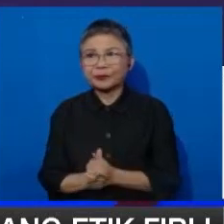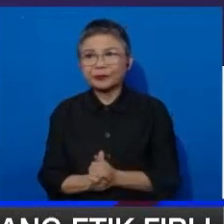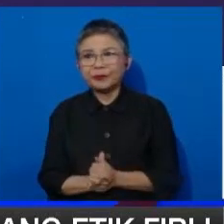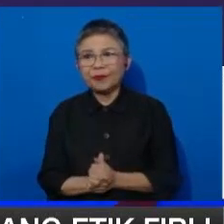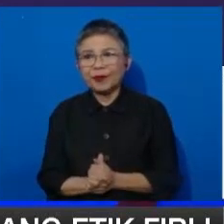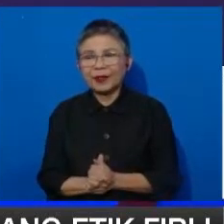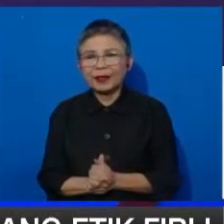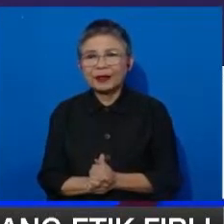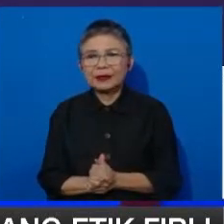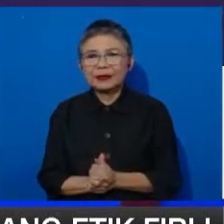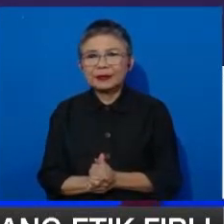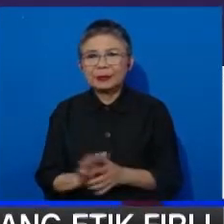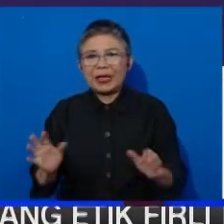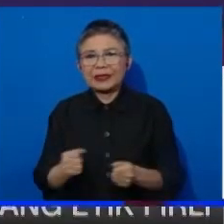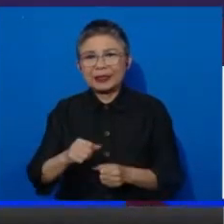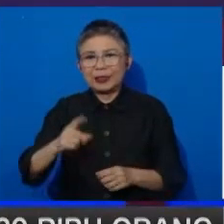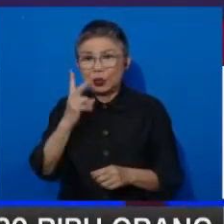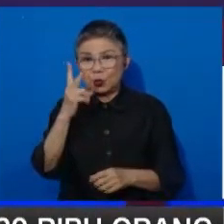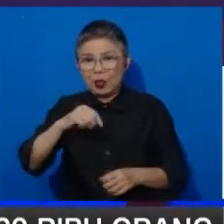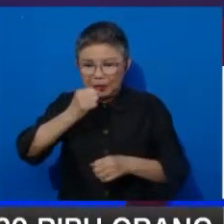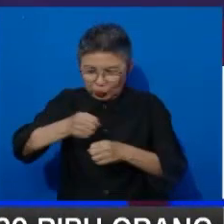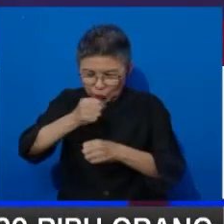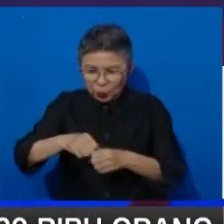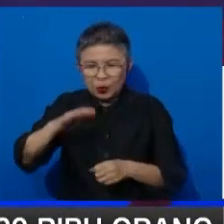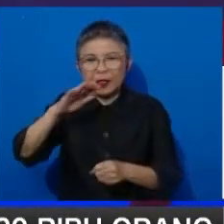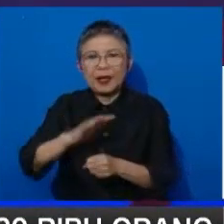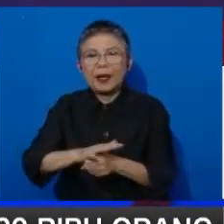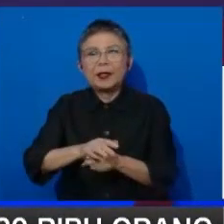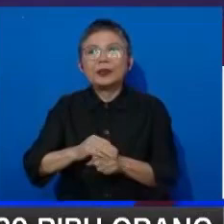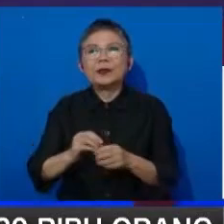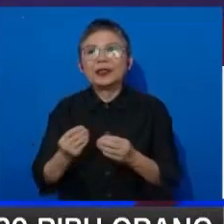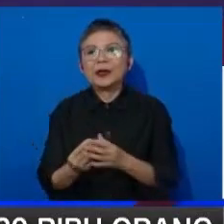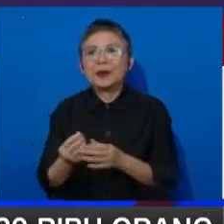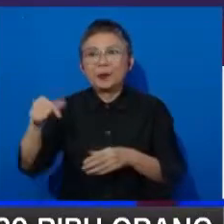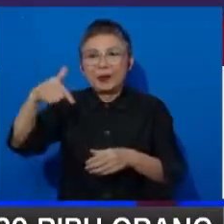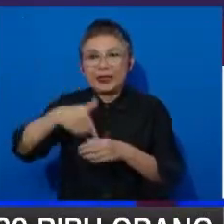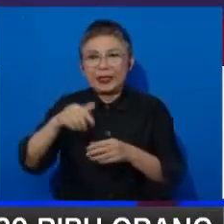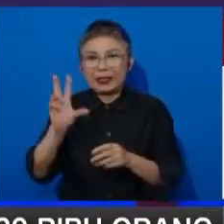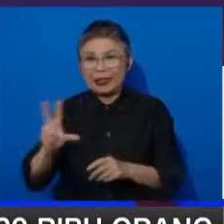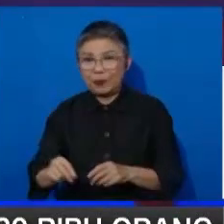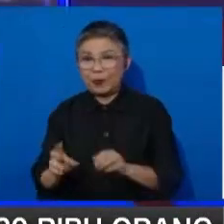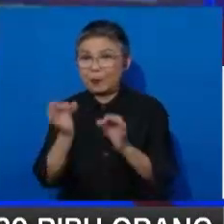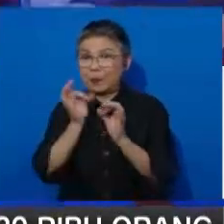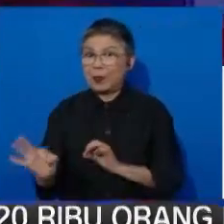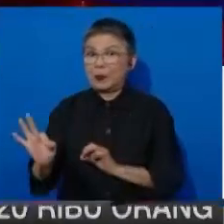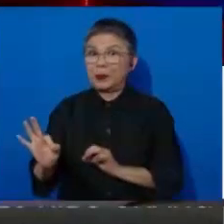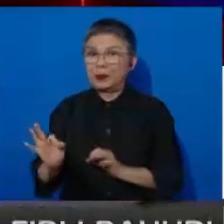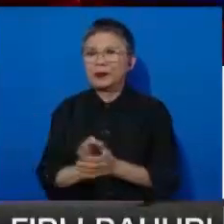Subholding Upstream berhasil menemukan dua sumber migas baru di Jawa Barat.